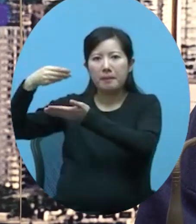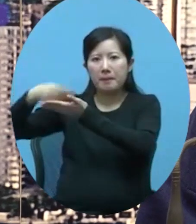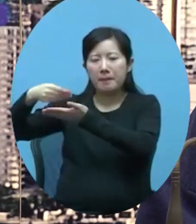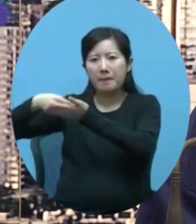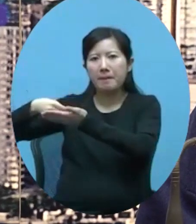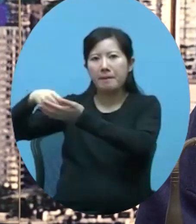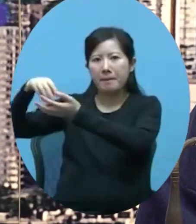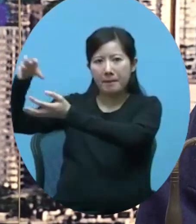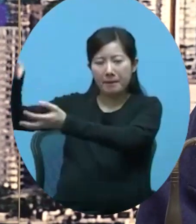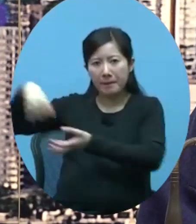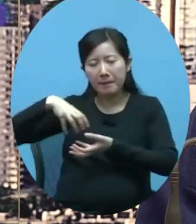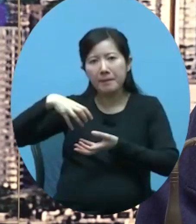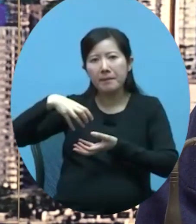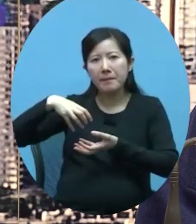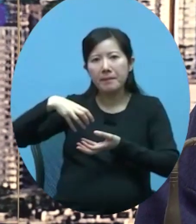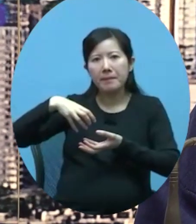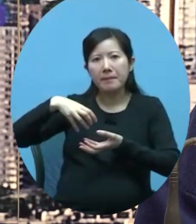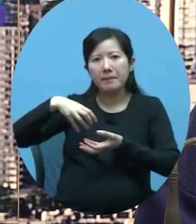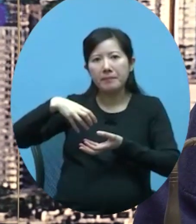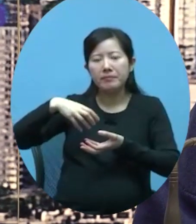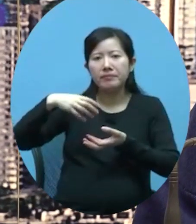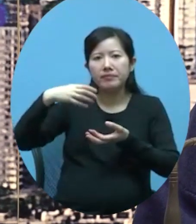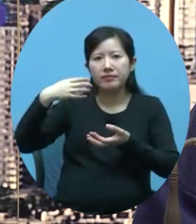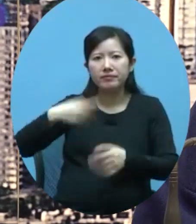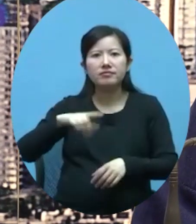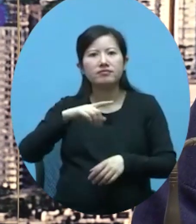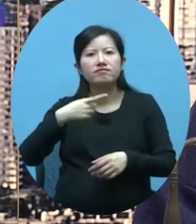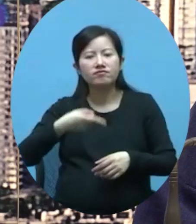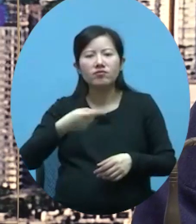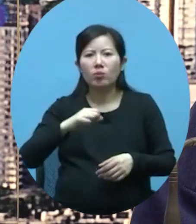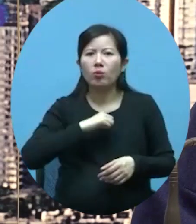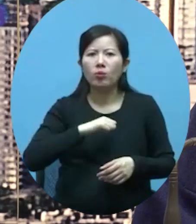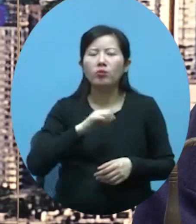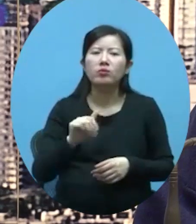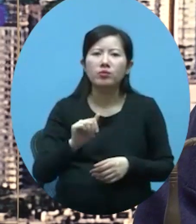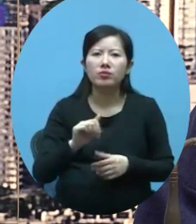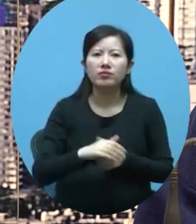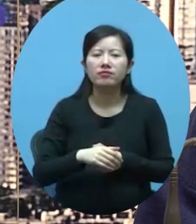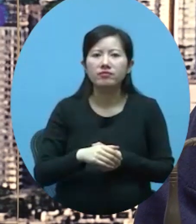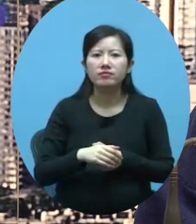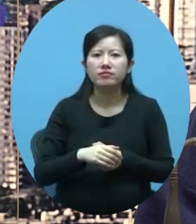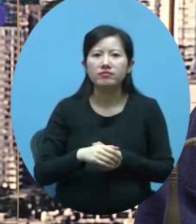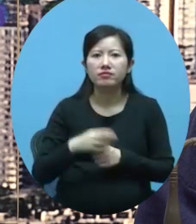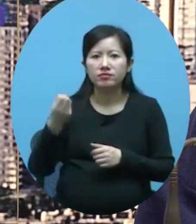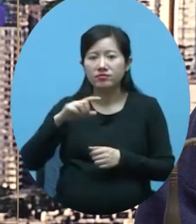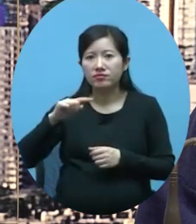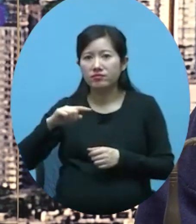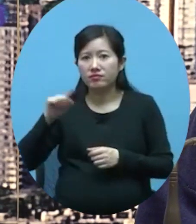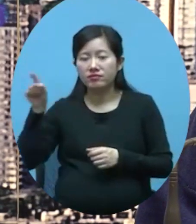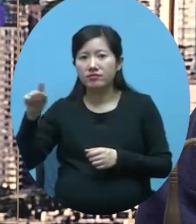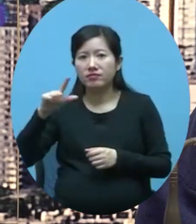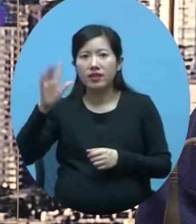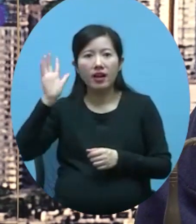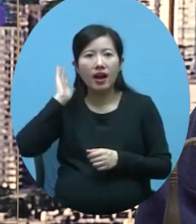來確保可以面對的需求那當然剛才劉醫生都說過都要看一下